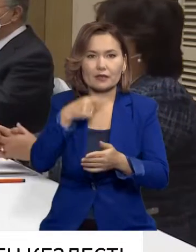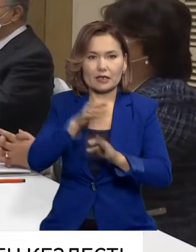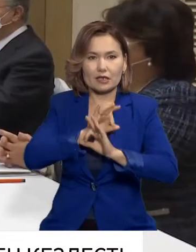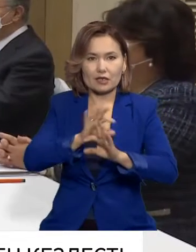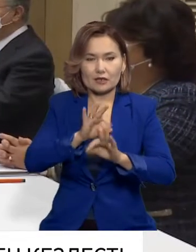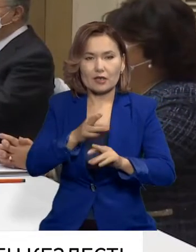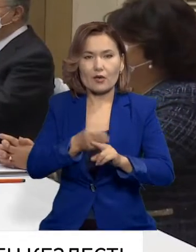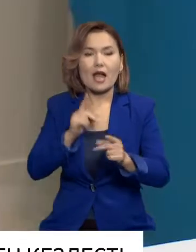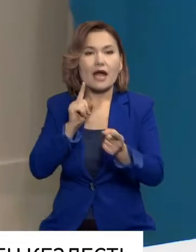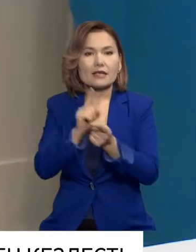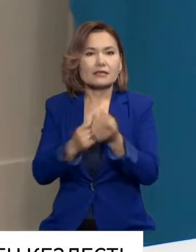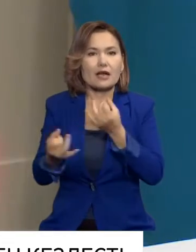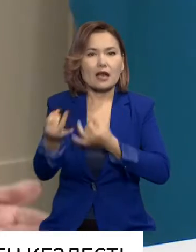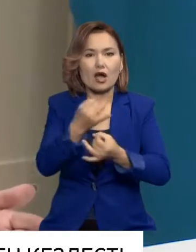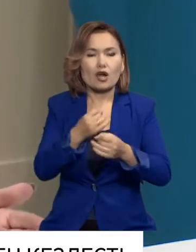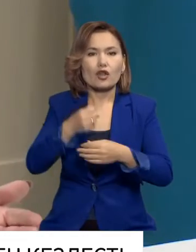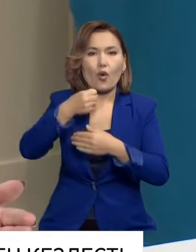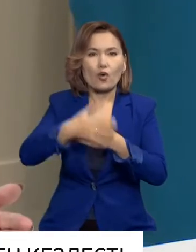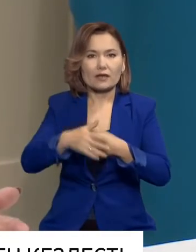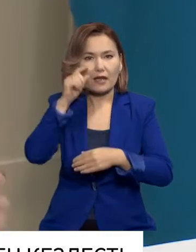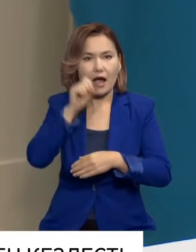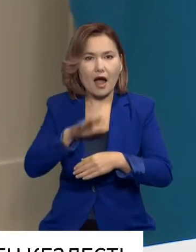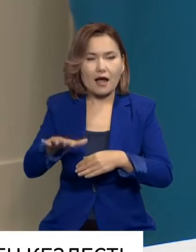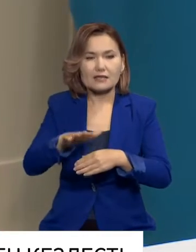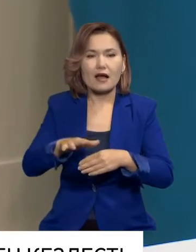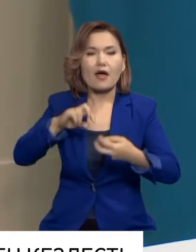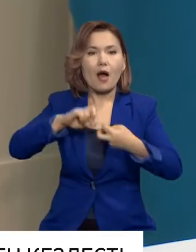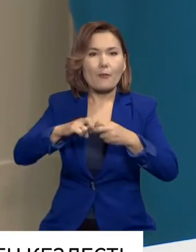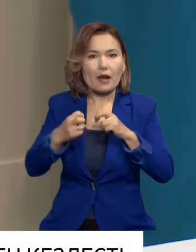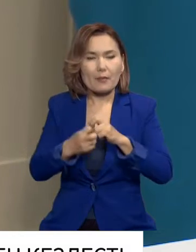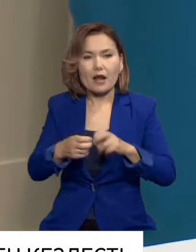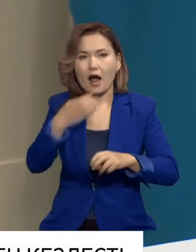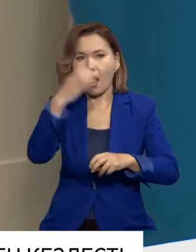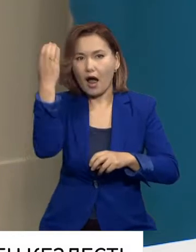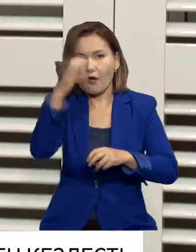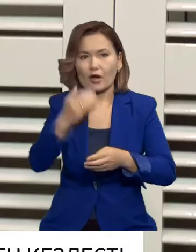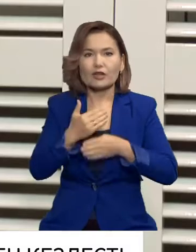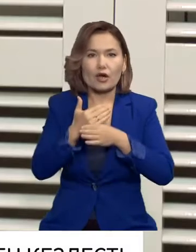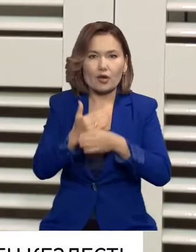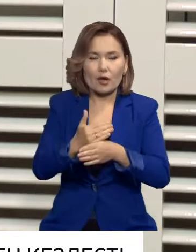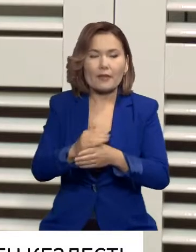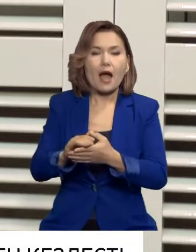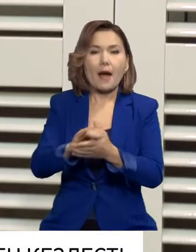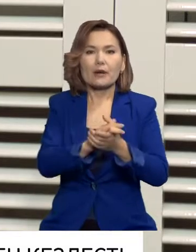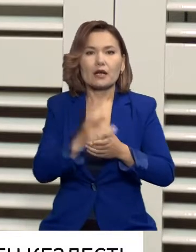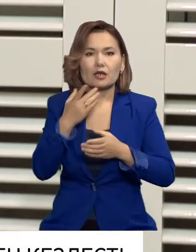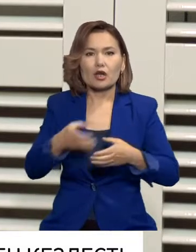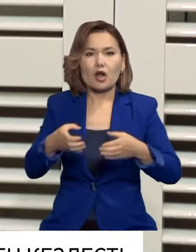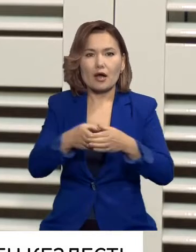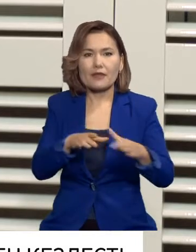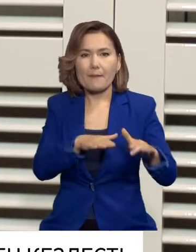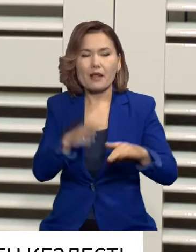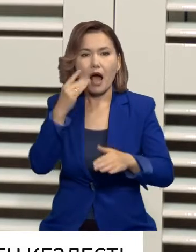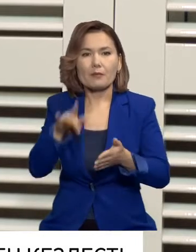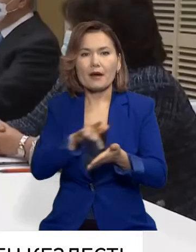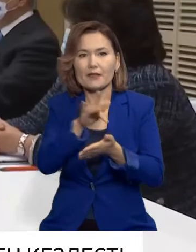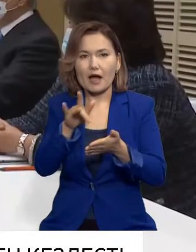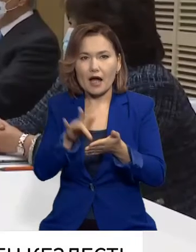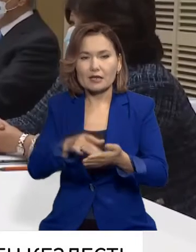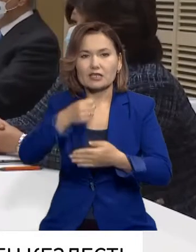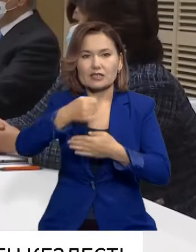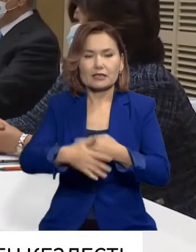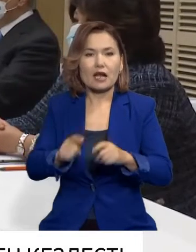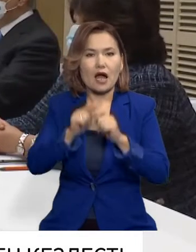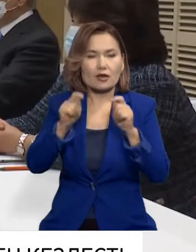жеткізді. Кездесуде Орталық Азиядағы ахуал, Ауғанстанға көмек көрсету жөніндегі Біріккен Ұлттар Ұйымы миссиясын Алматыда орналастыру мәселесі сөз